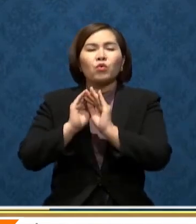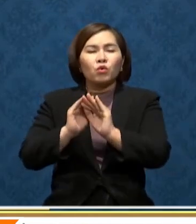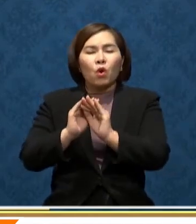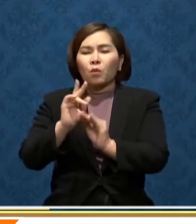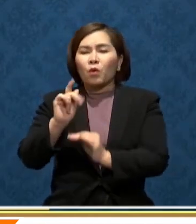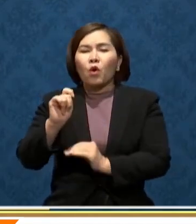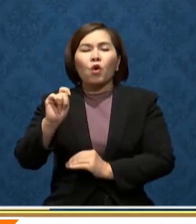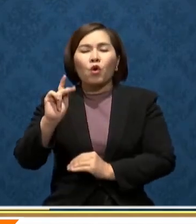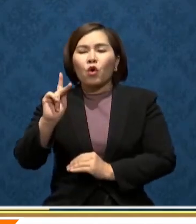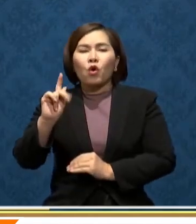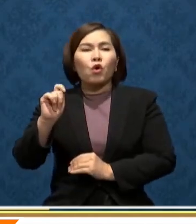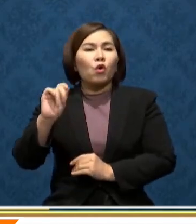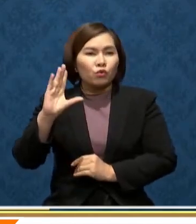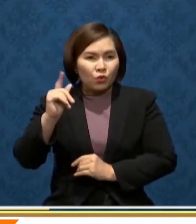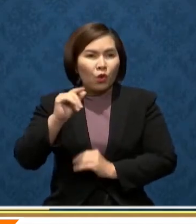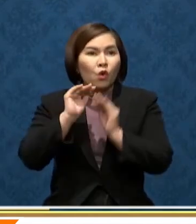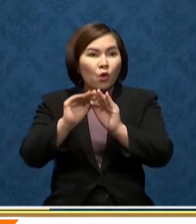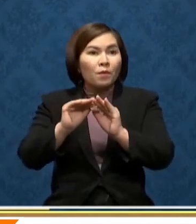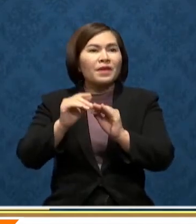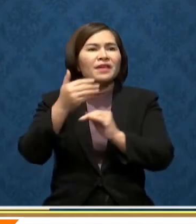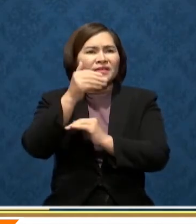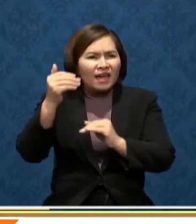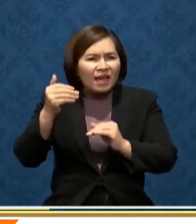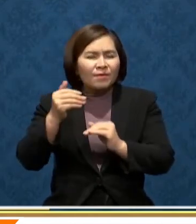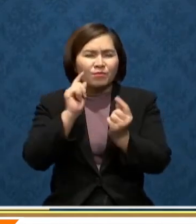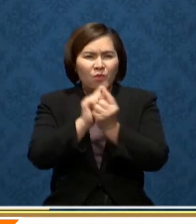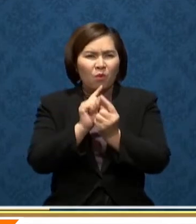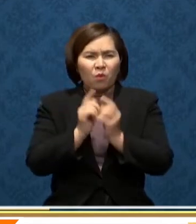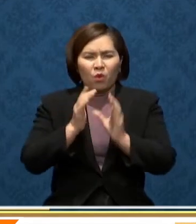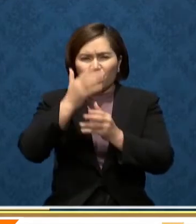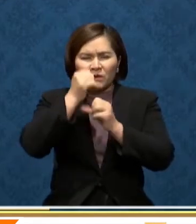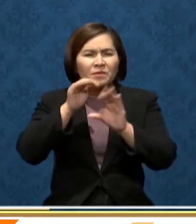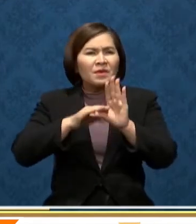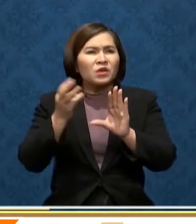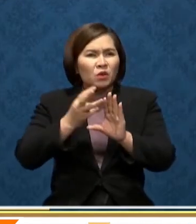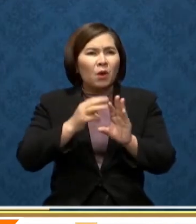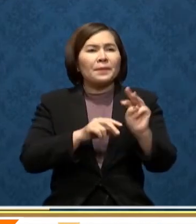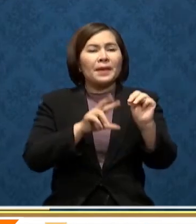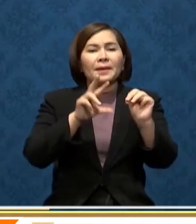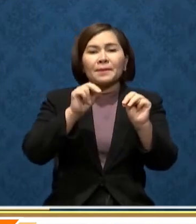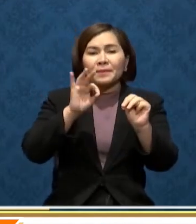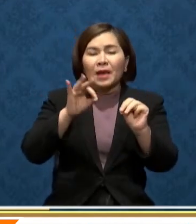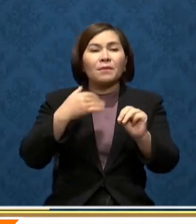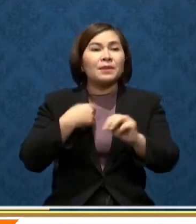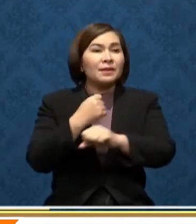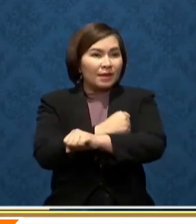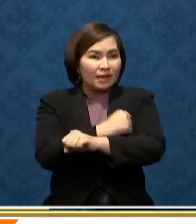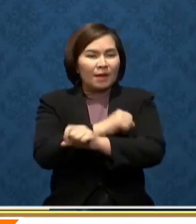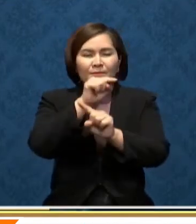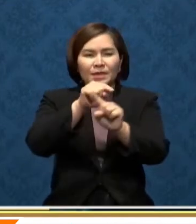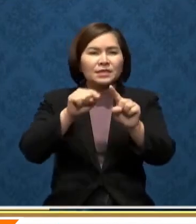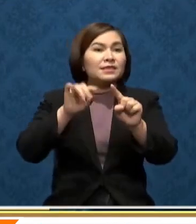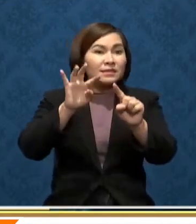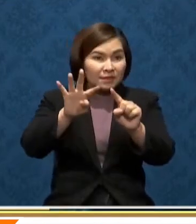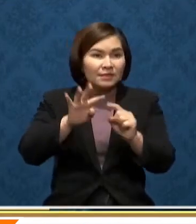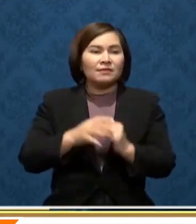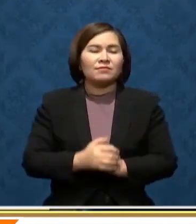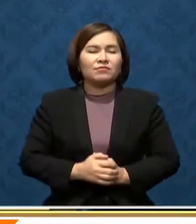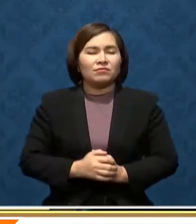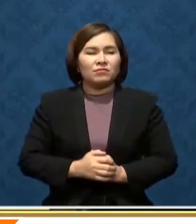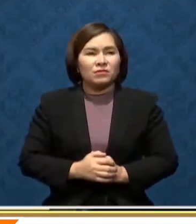สัดส่วนต่ำไปกว่านั้นอีกมาตรา 39คุ้มครองแรงงานเพียง 4%ของแรงงานทั้งหมด